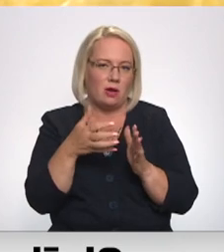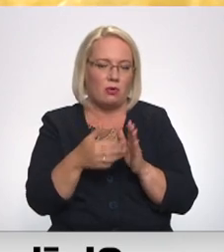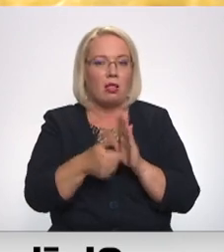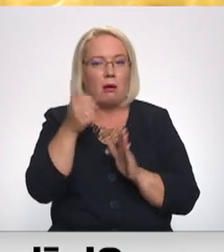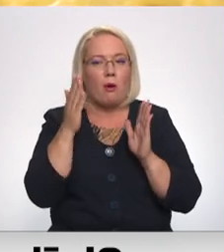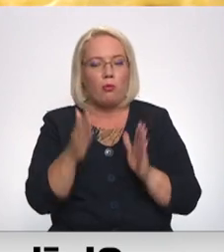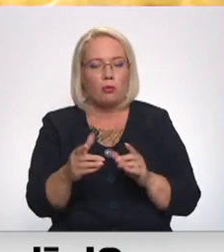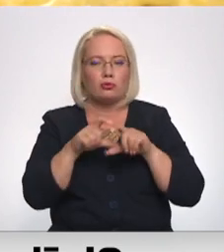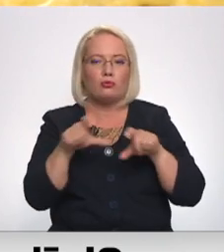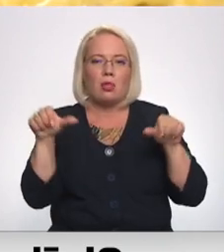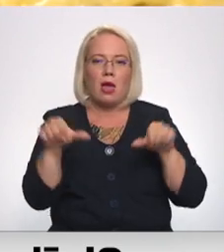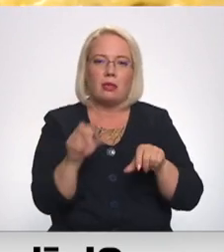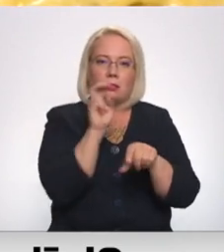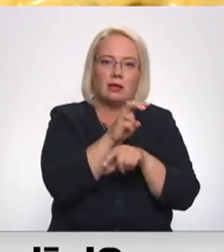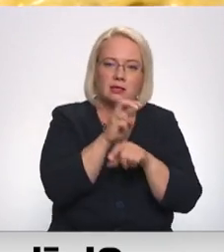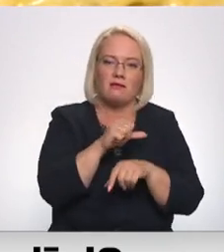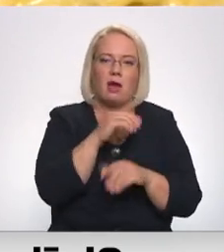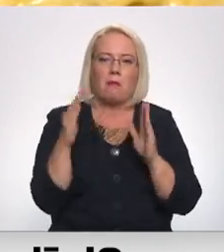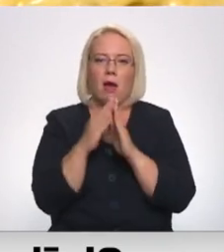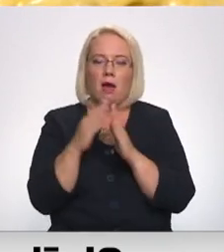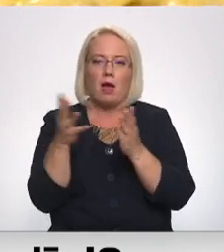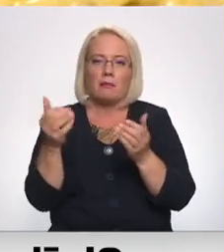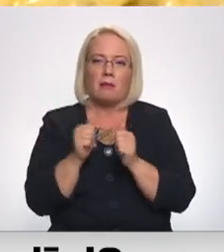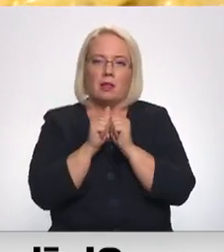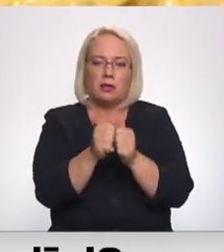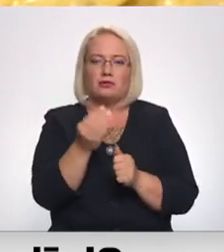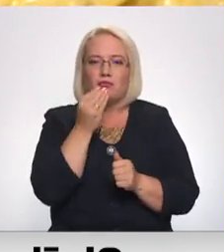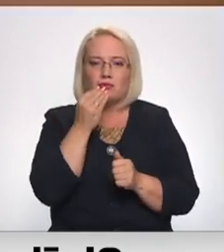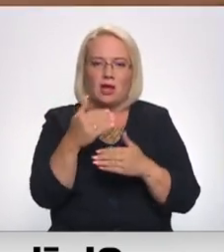skolas ēdnīcu vai ņemt līdzi pusdienu kastīti. Uldis Birziņš, Oto Aelts, Latvijas televīzija.